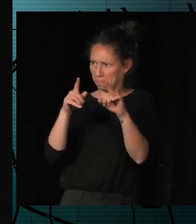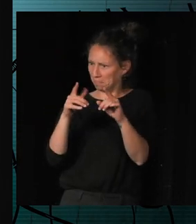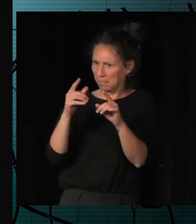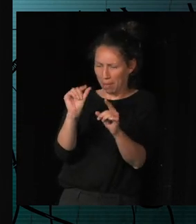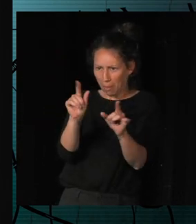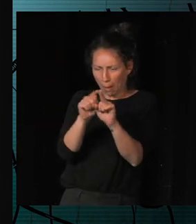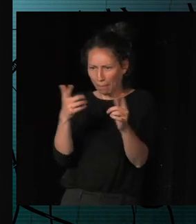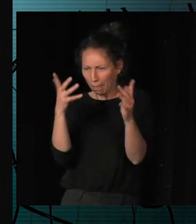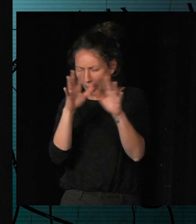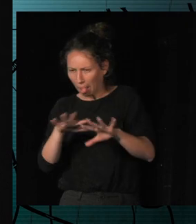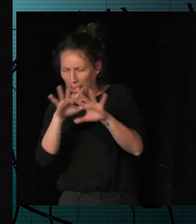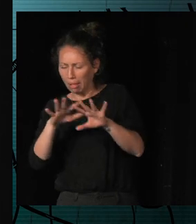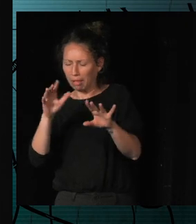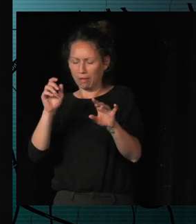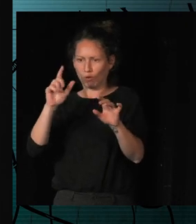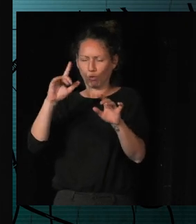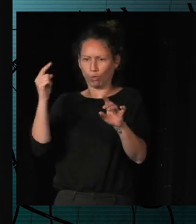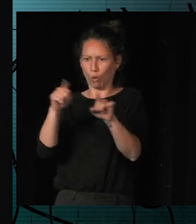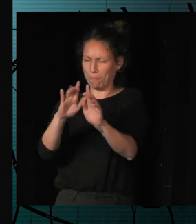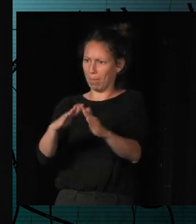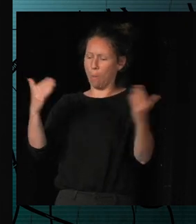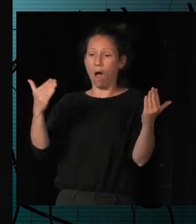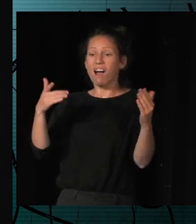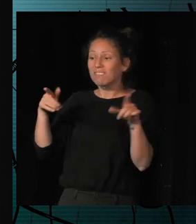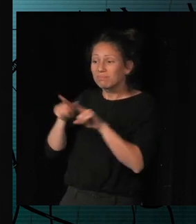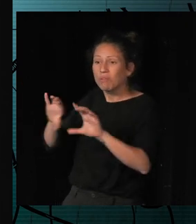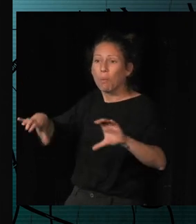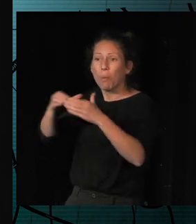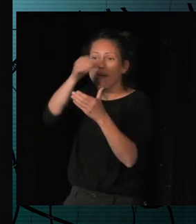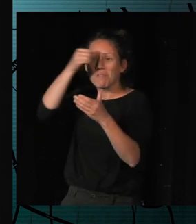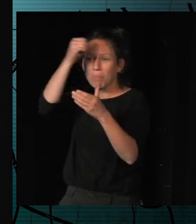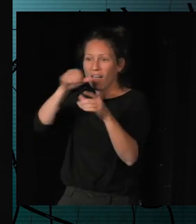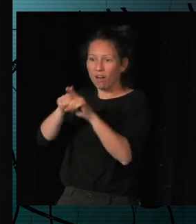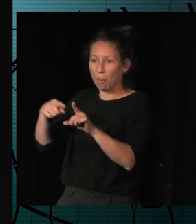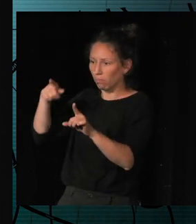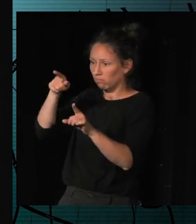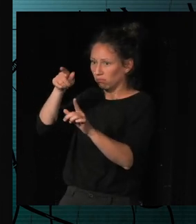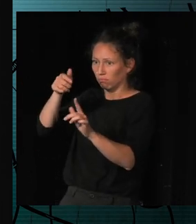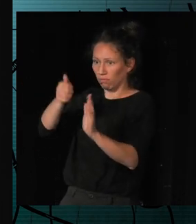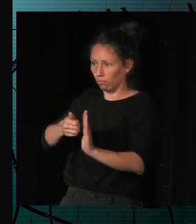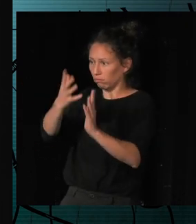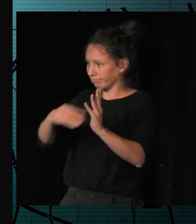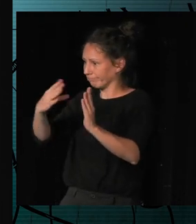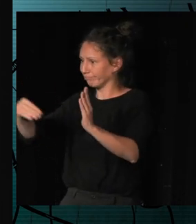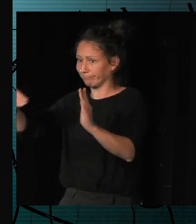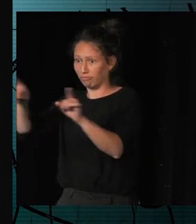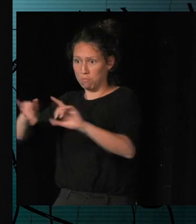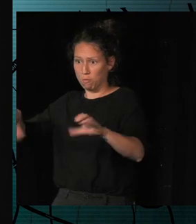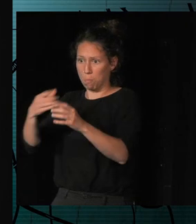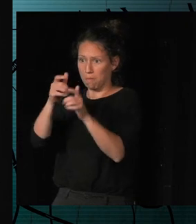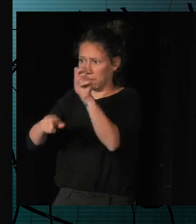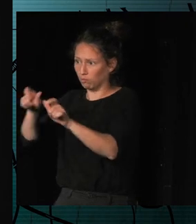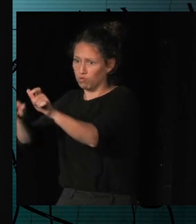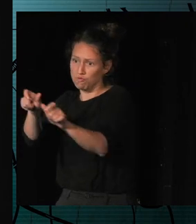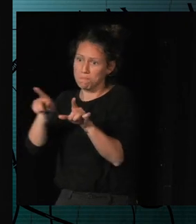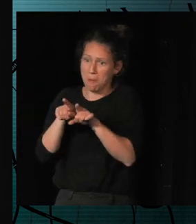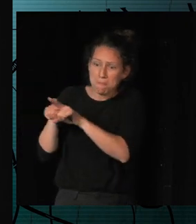confondre et j'ai l'impression du coup il y a un peu ça qui se répète dans ces infirmières qui sont un peu toutes les mêmes on retombe dans l'idée que on est sur différentes faces enfin différentes facettes